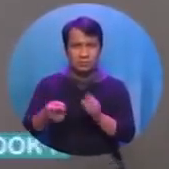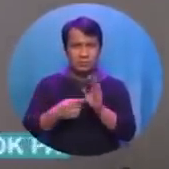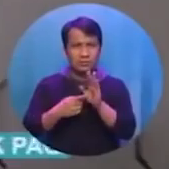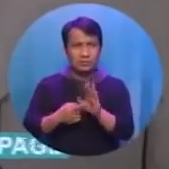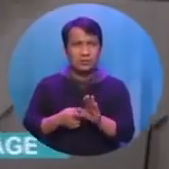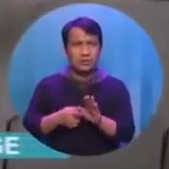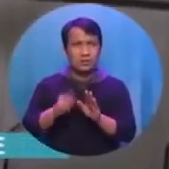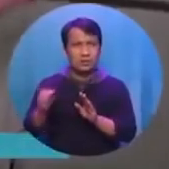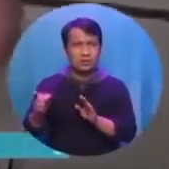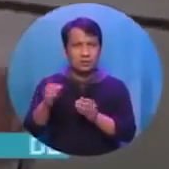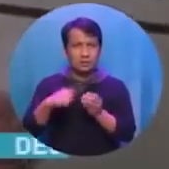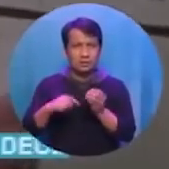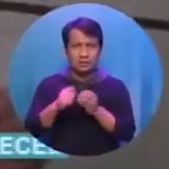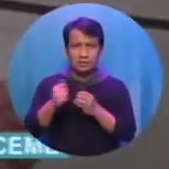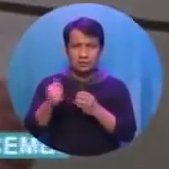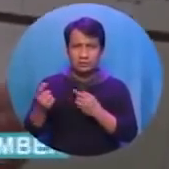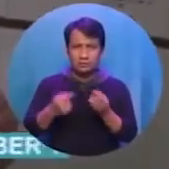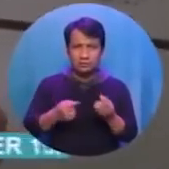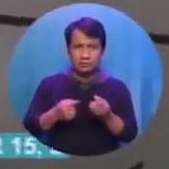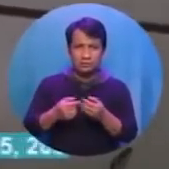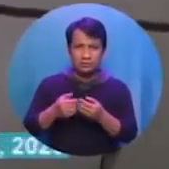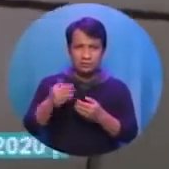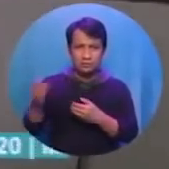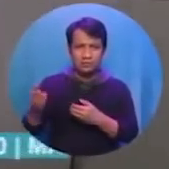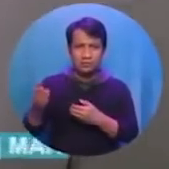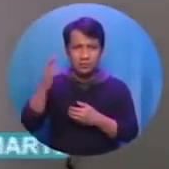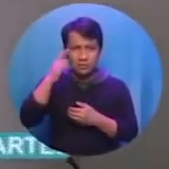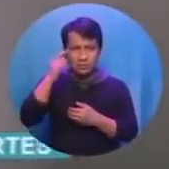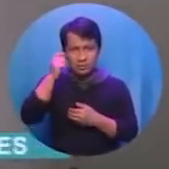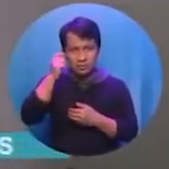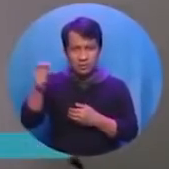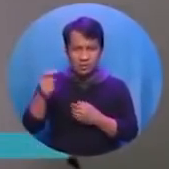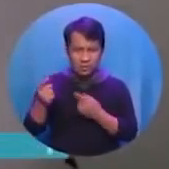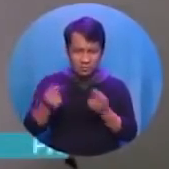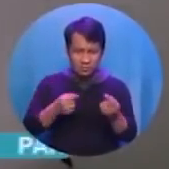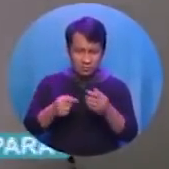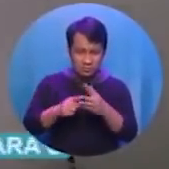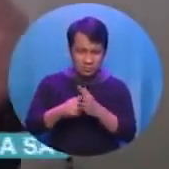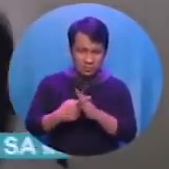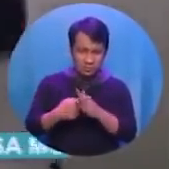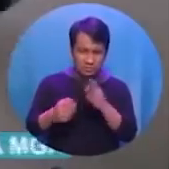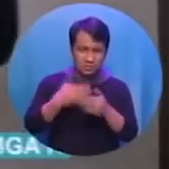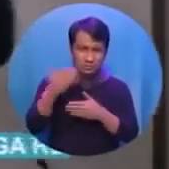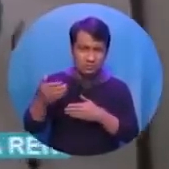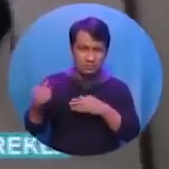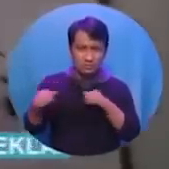yan. Kaya, ano pa bang hinihintay natin, idol? Go! Bakbakan na!